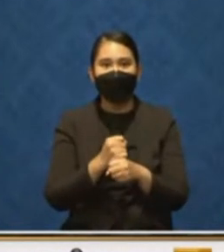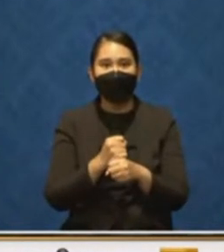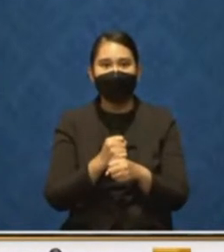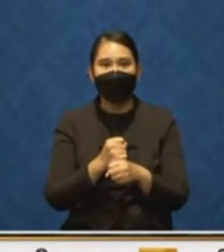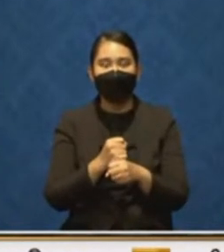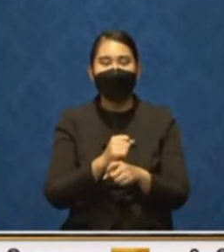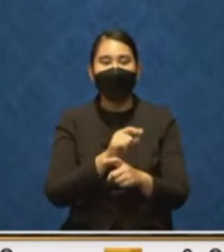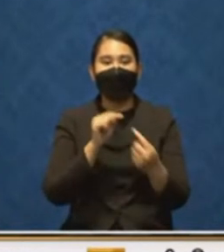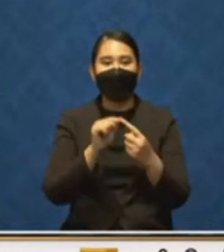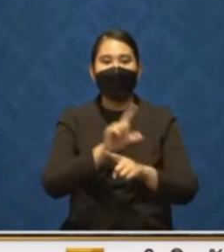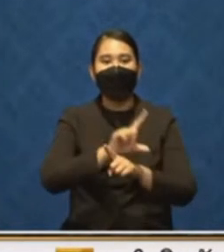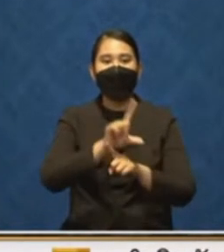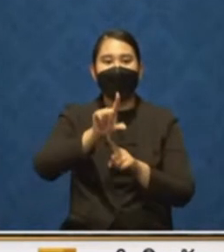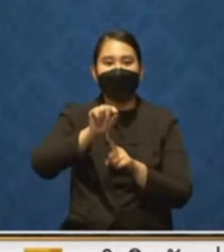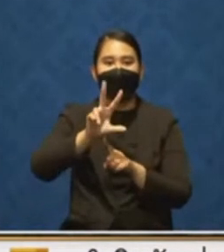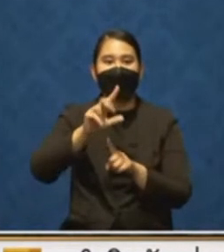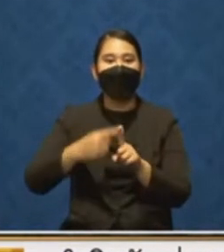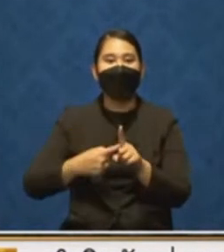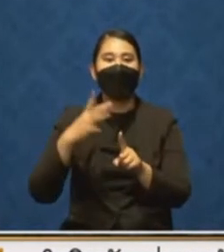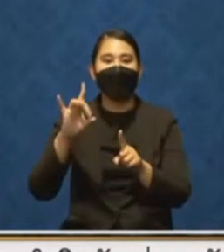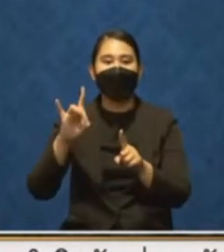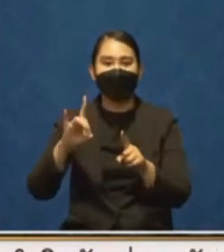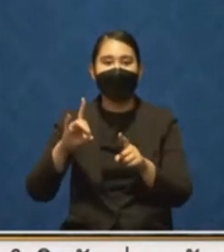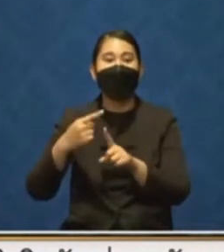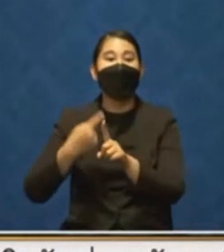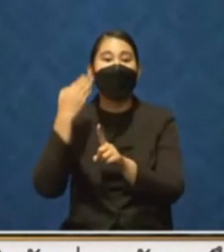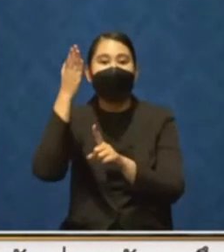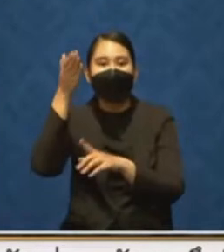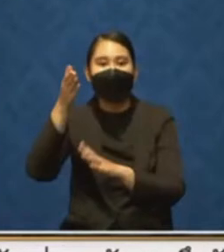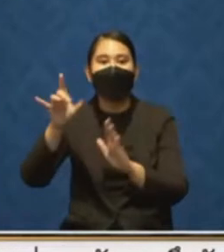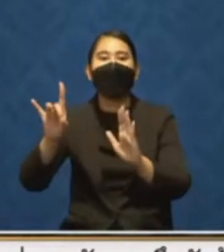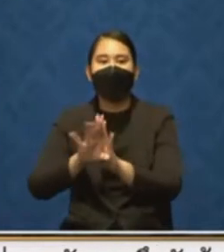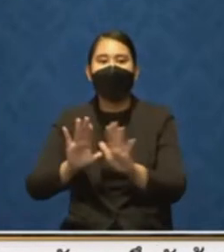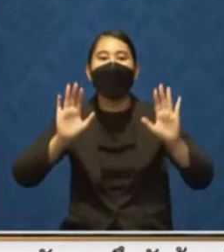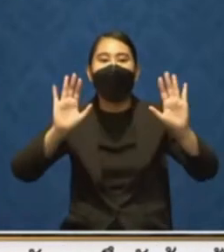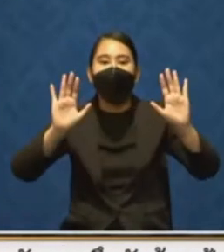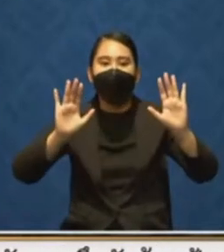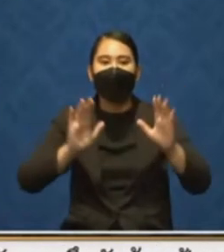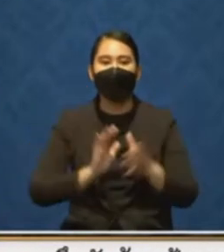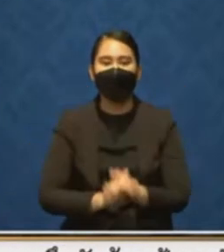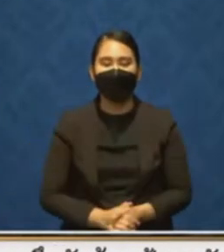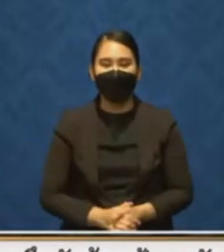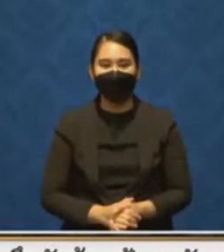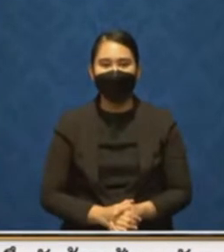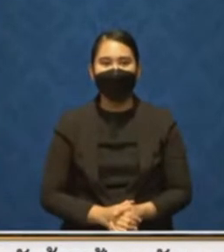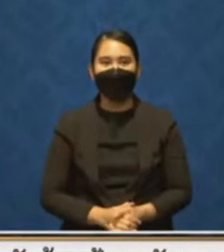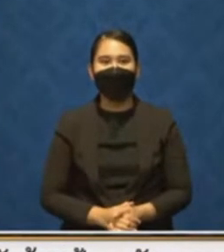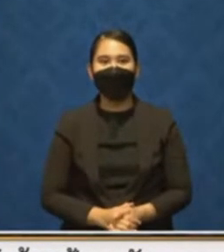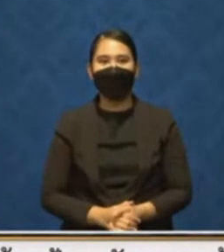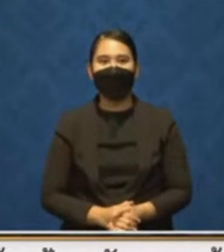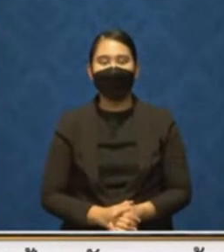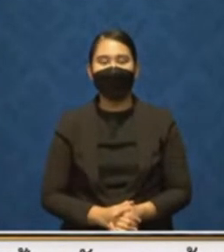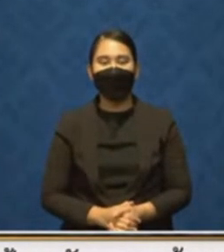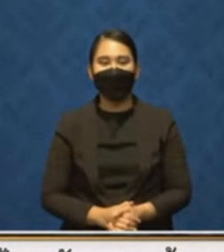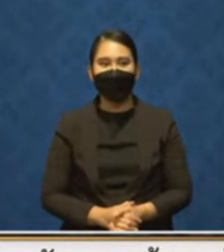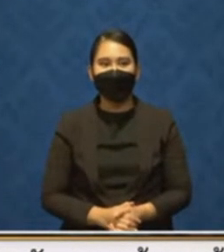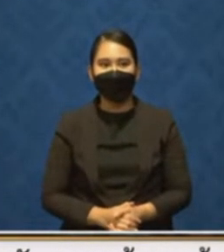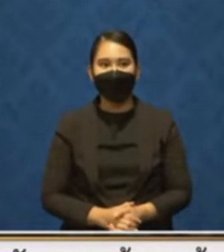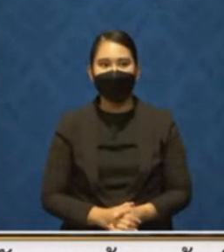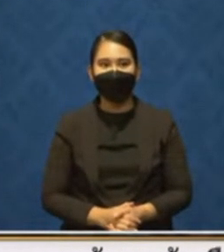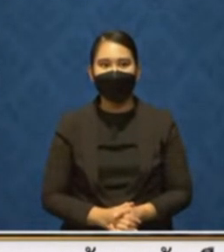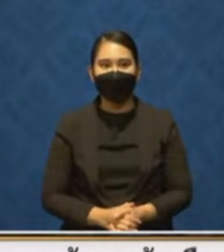สิงหาคมเดือนหน้าเท่านั้นเองนะครับแต่ถ้าจะเกล้าผมที่เรียนว่า